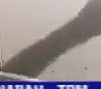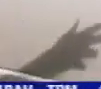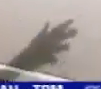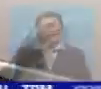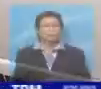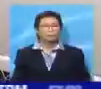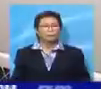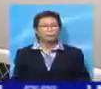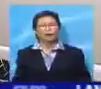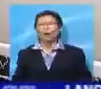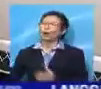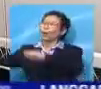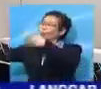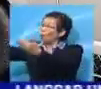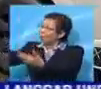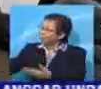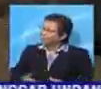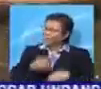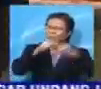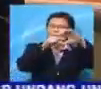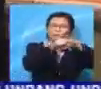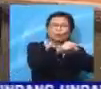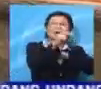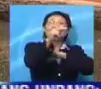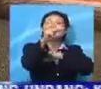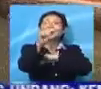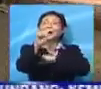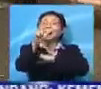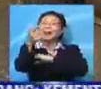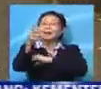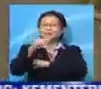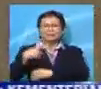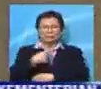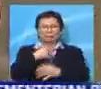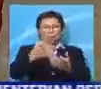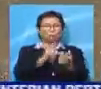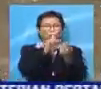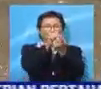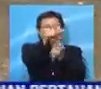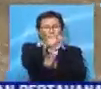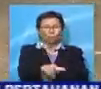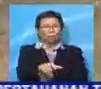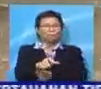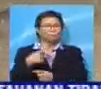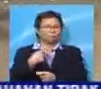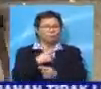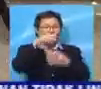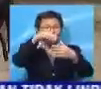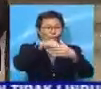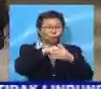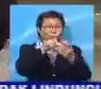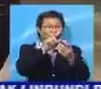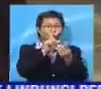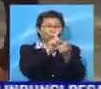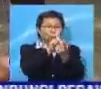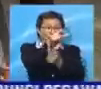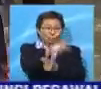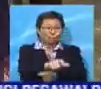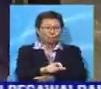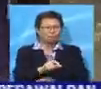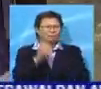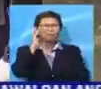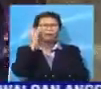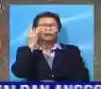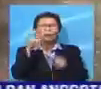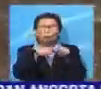Welcome to Gua Kelab. Kita dah pergi jumpa orang. Kita masuk ke dalam. Sebab saya seorang pun tak tahu